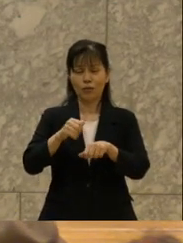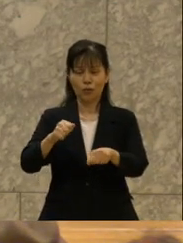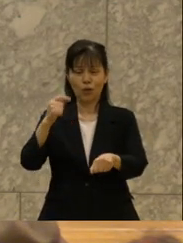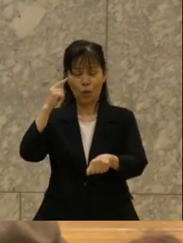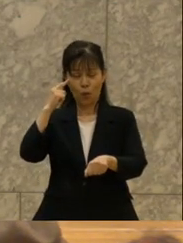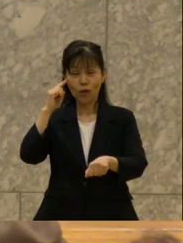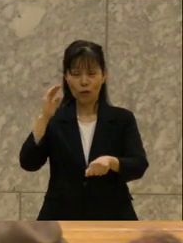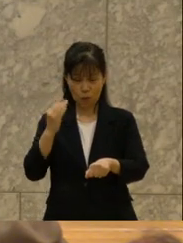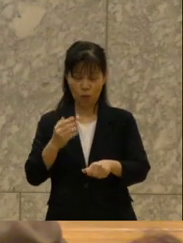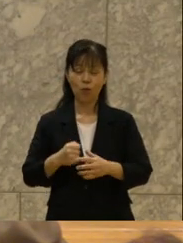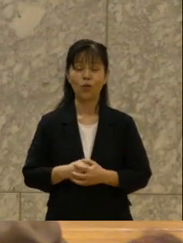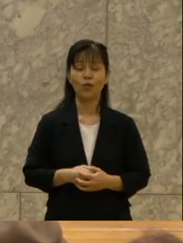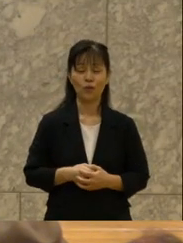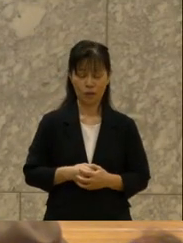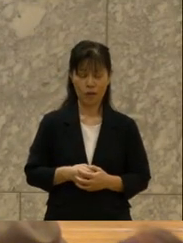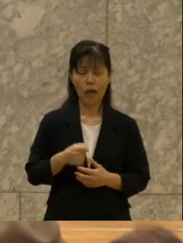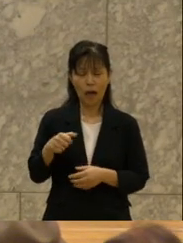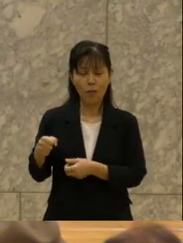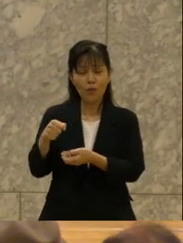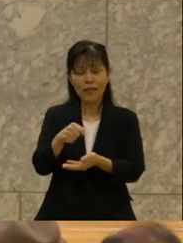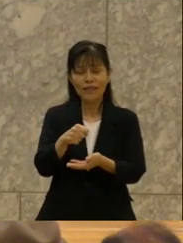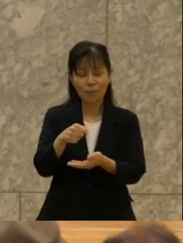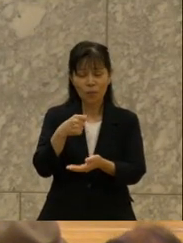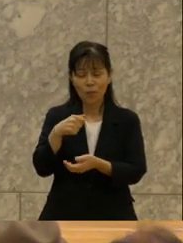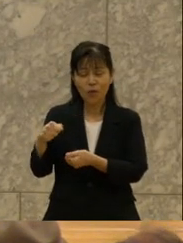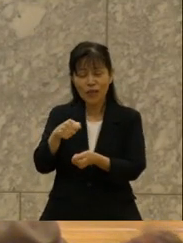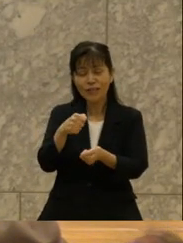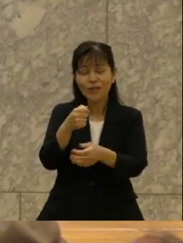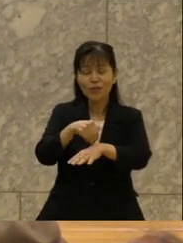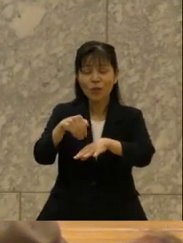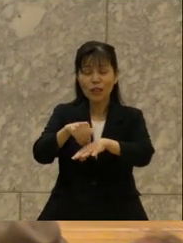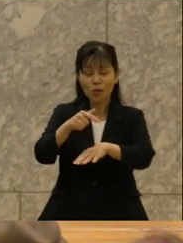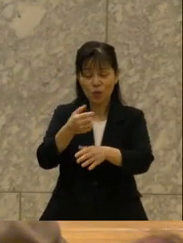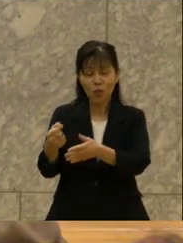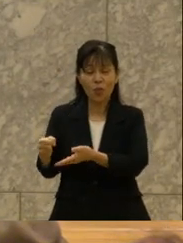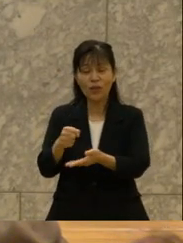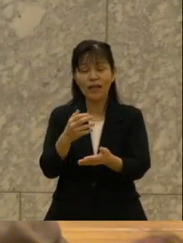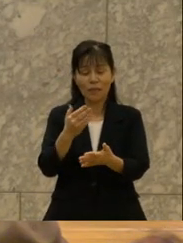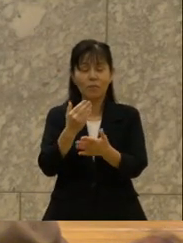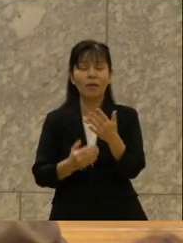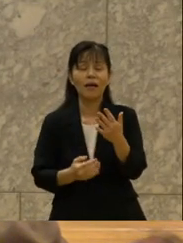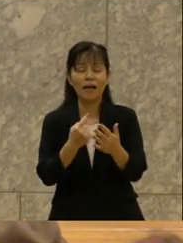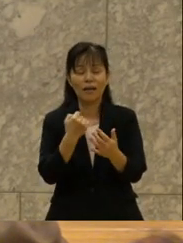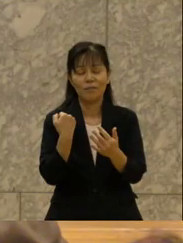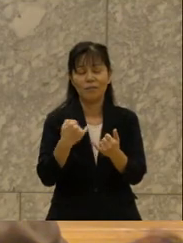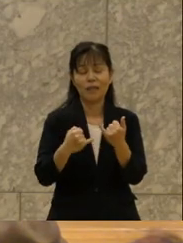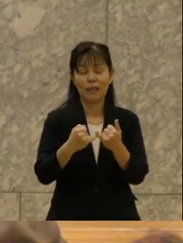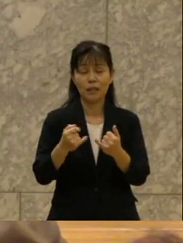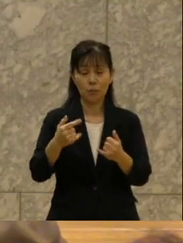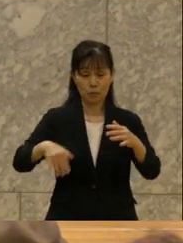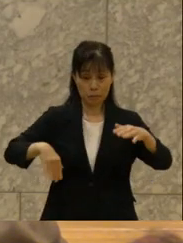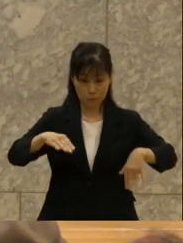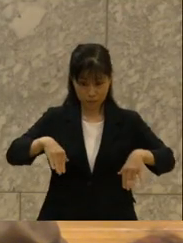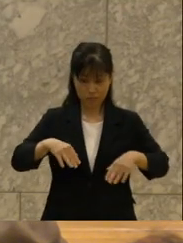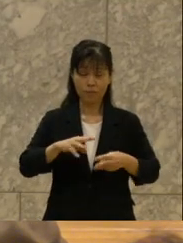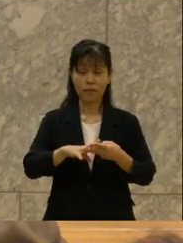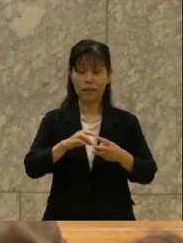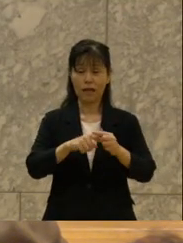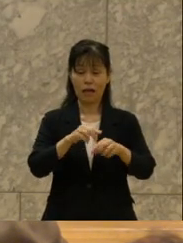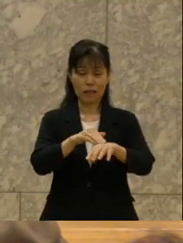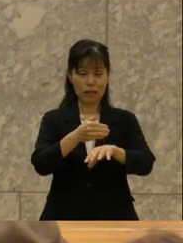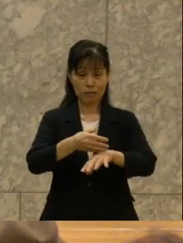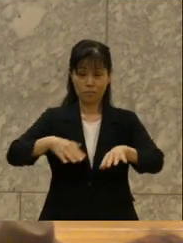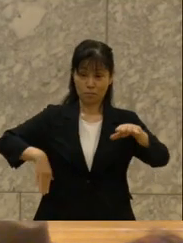1個しか持って行ってなかったんで予選落ちしたんですけれども2個持って行っとったら良かったと思うんですけれども何も持っていかない田中選手はもうね